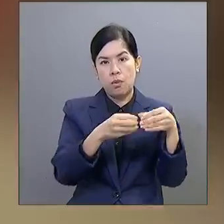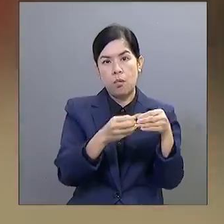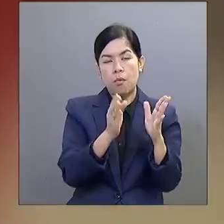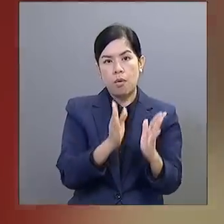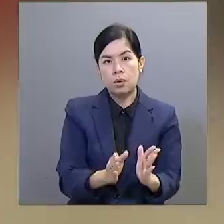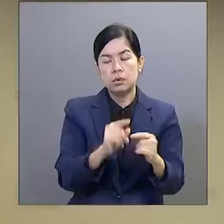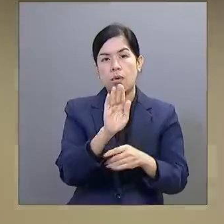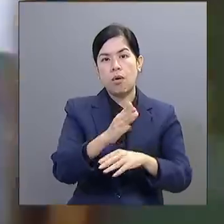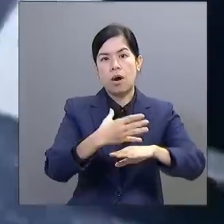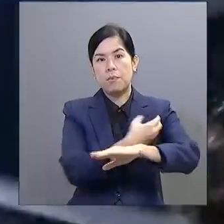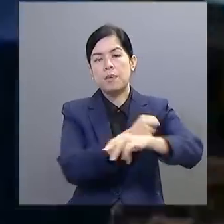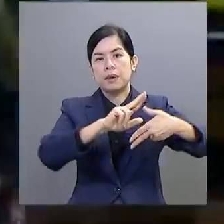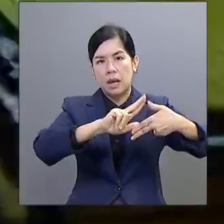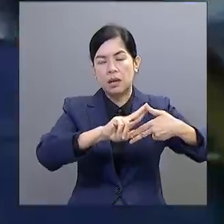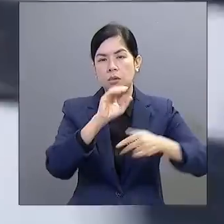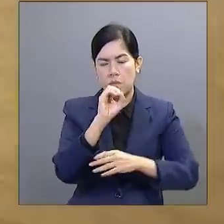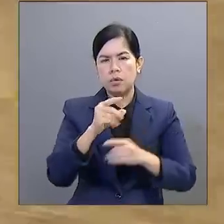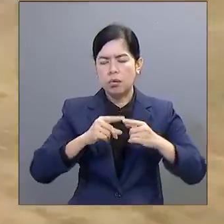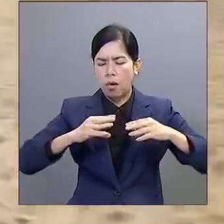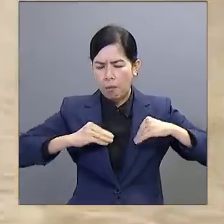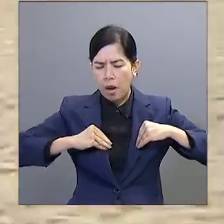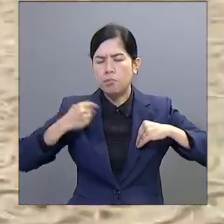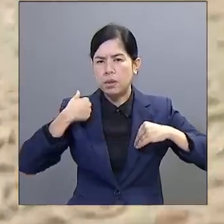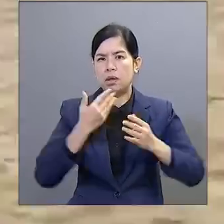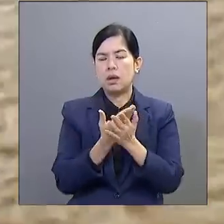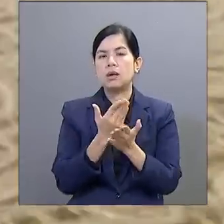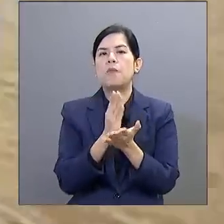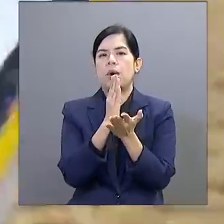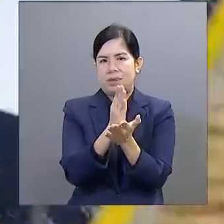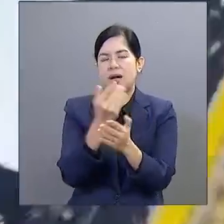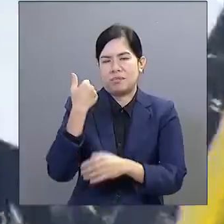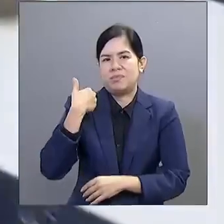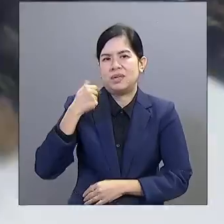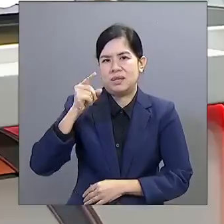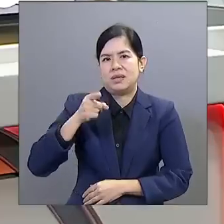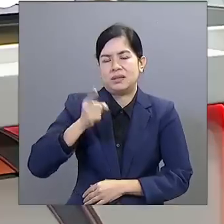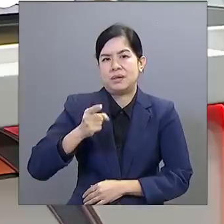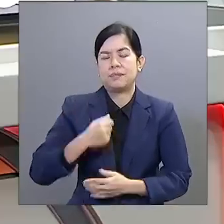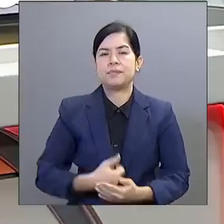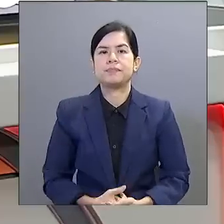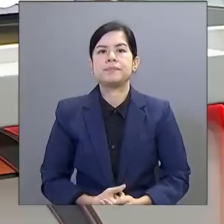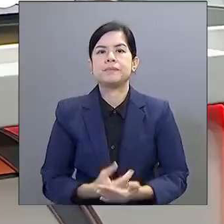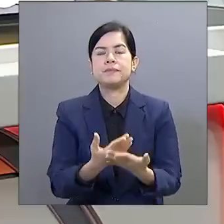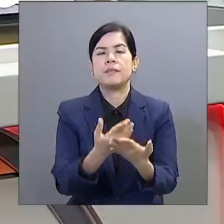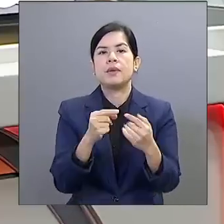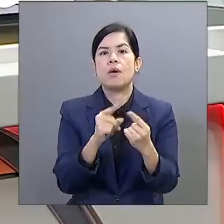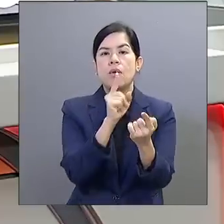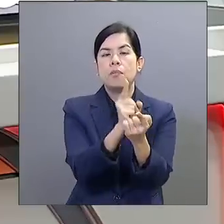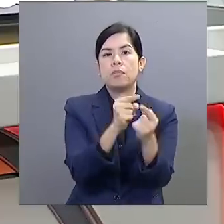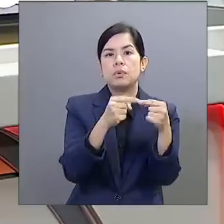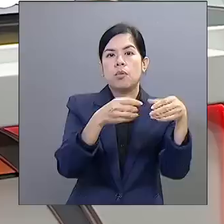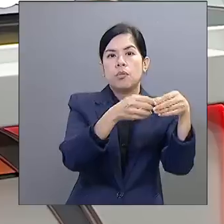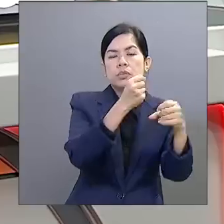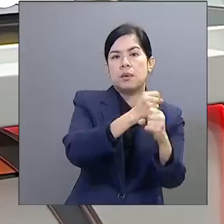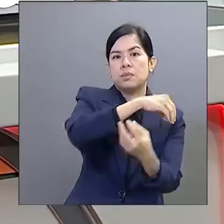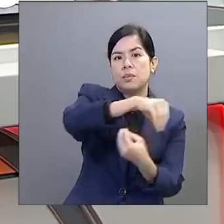ารัฐก็ออกมายอมรับแล้วนะคะว่ามีการบริจาคเงินจำนวนนี้จริงค่ะ ค่ะคุณผู้ชมการพบธุรกิจสีเทาขนาด